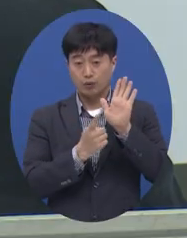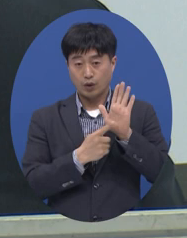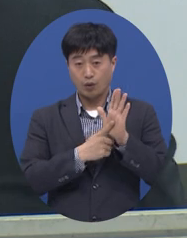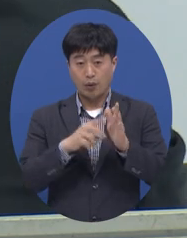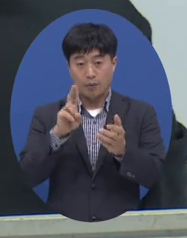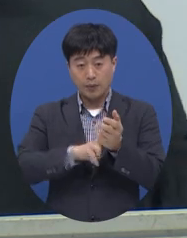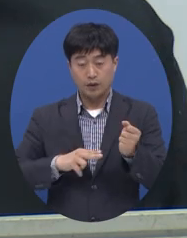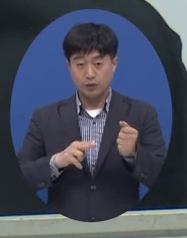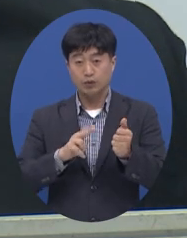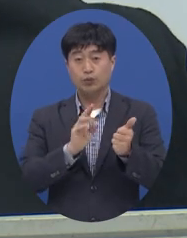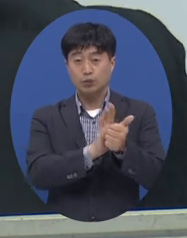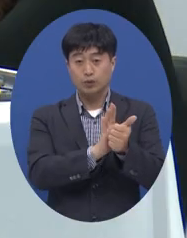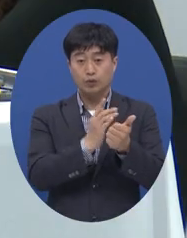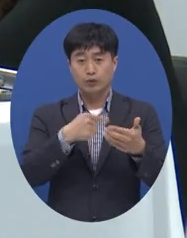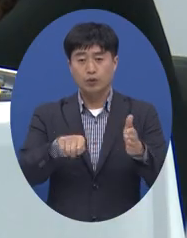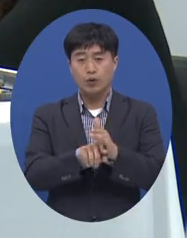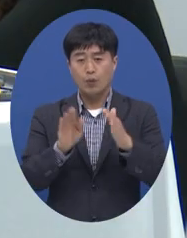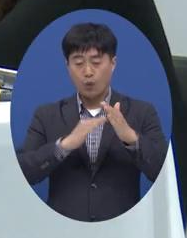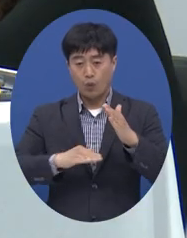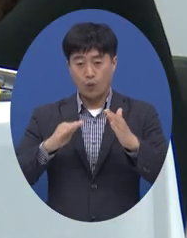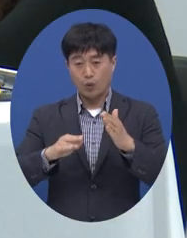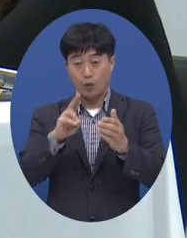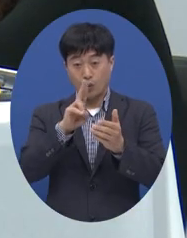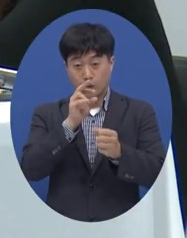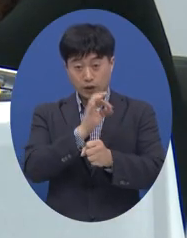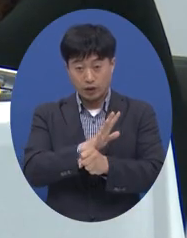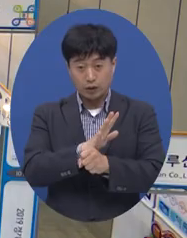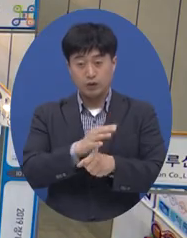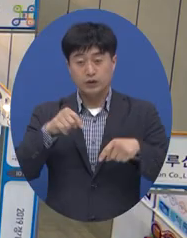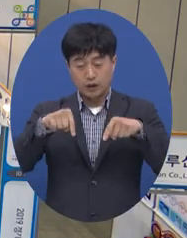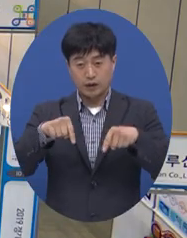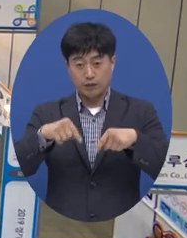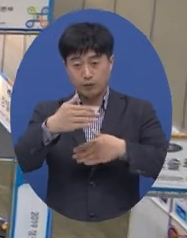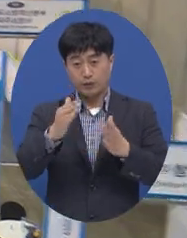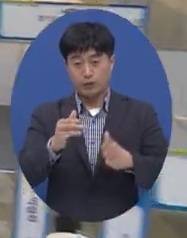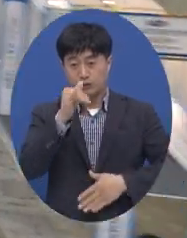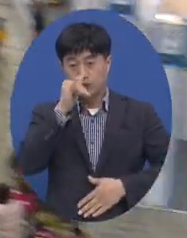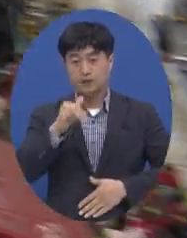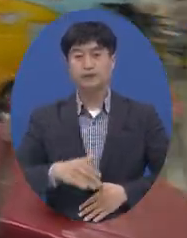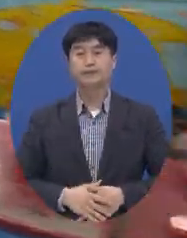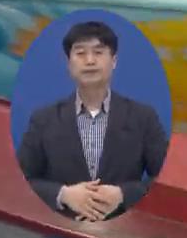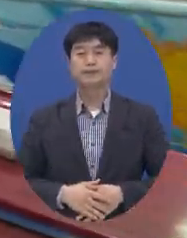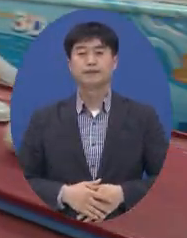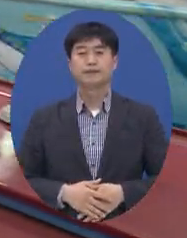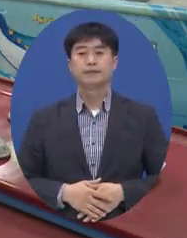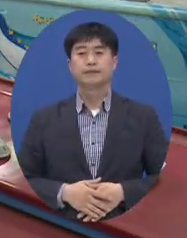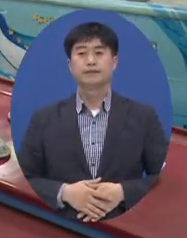판로 개척을 위한 공공구매 상담회도 마련됐습니다. 경기주TV 김태희입니다.